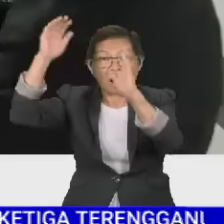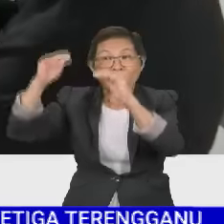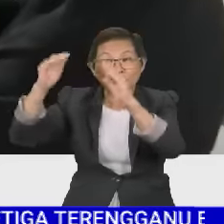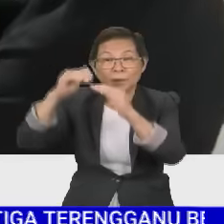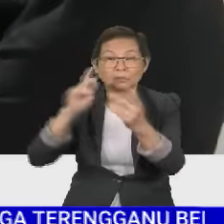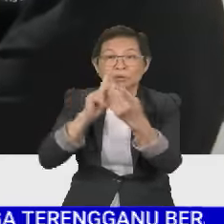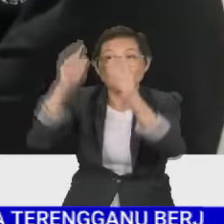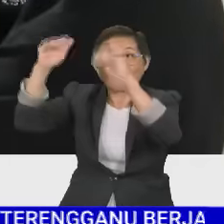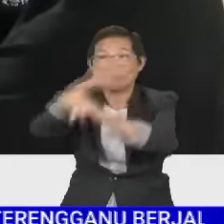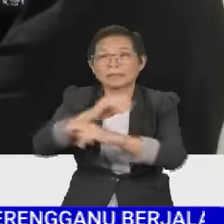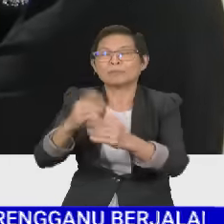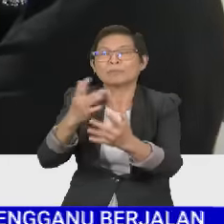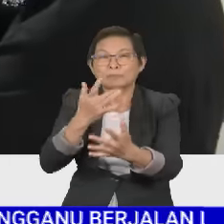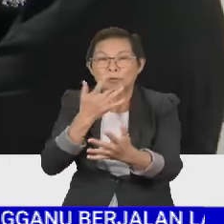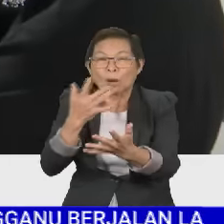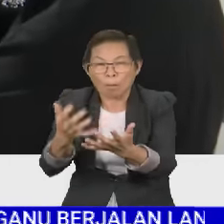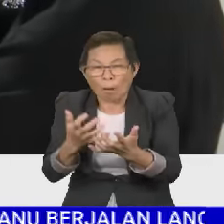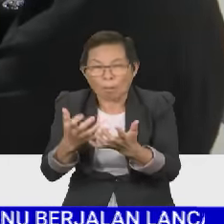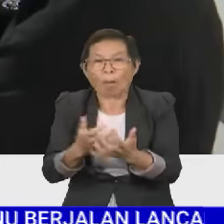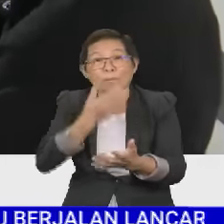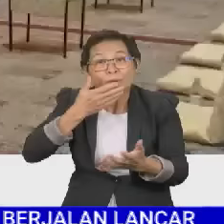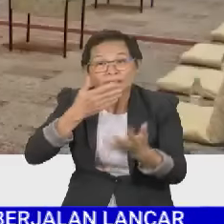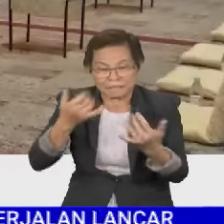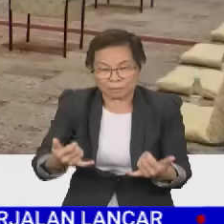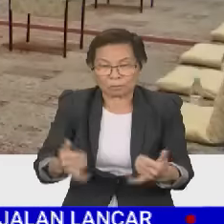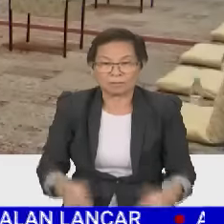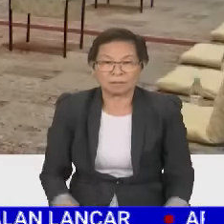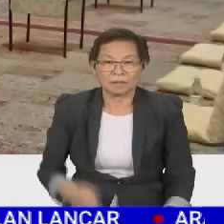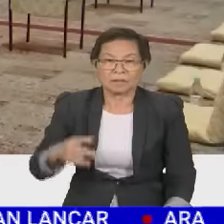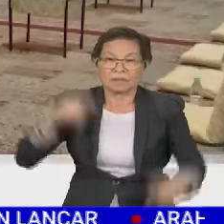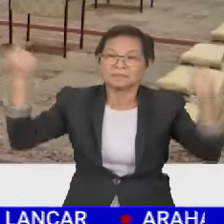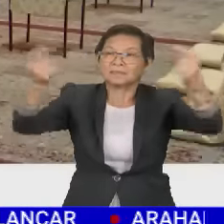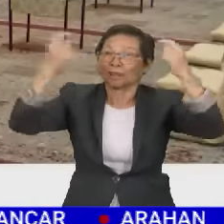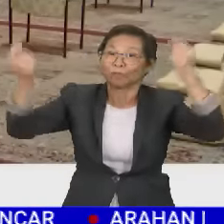cita rasa beliau-beliau kita pada masa kini Alhamdulillah